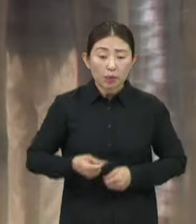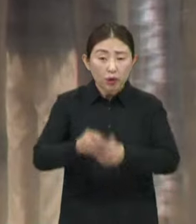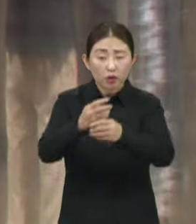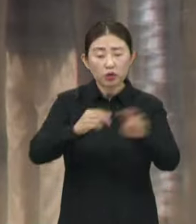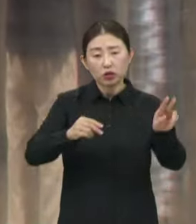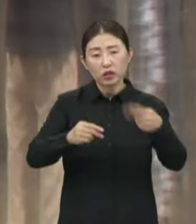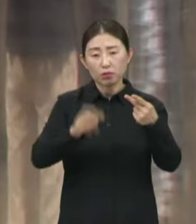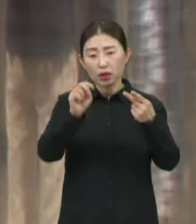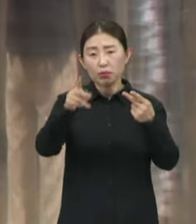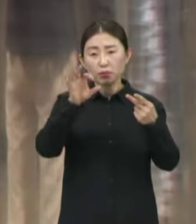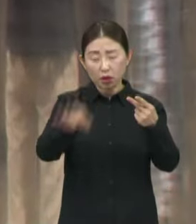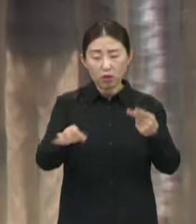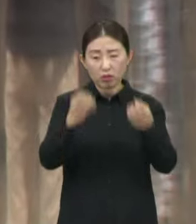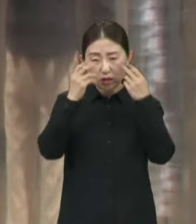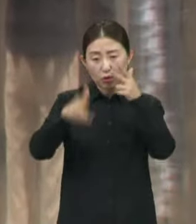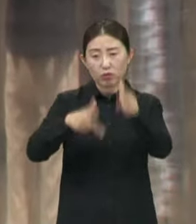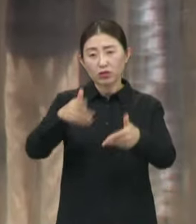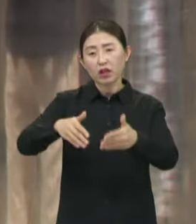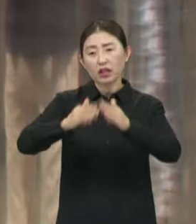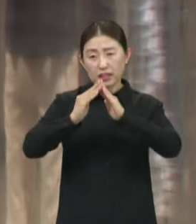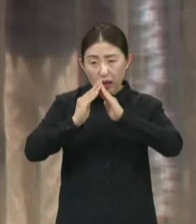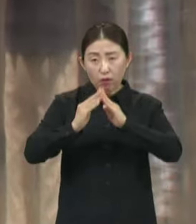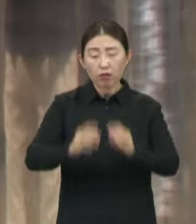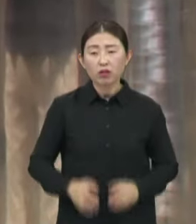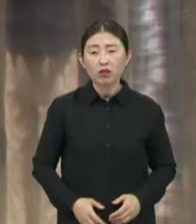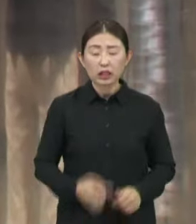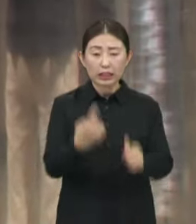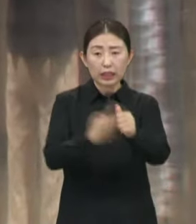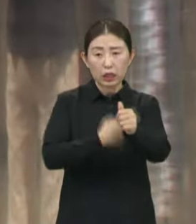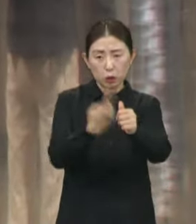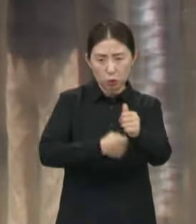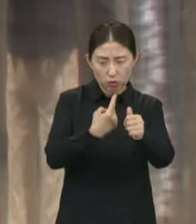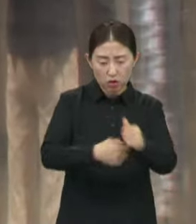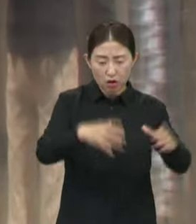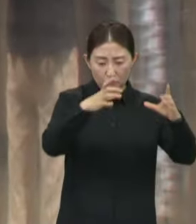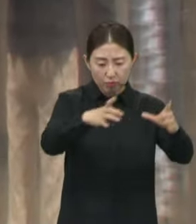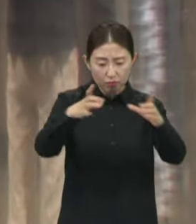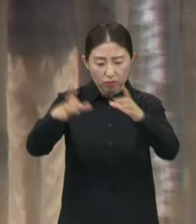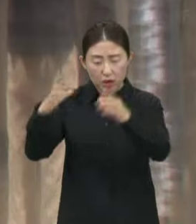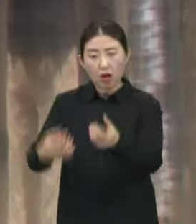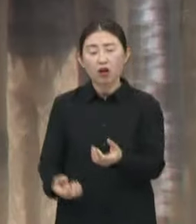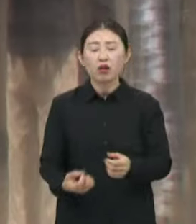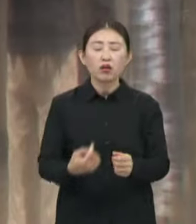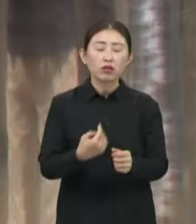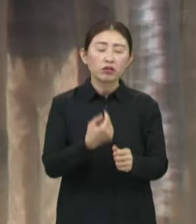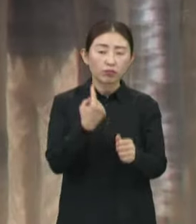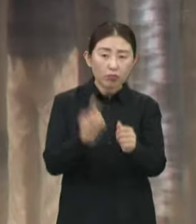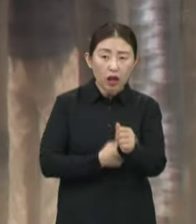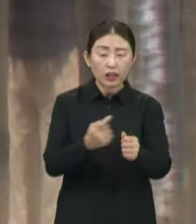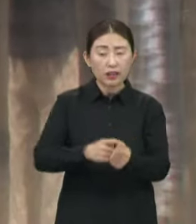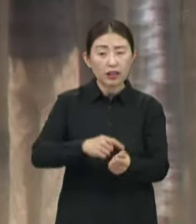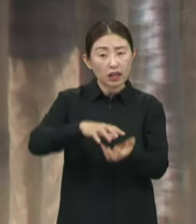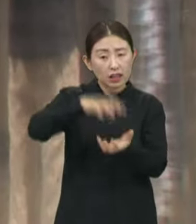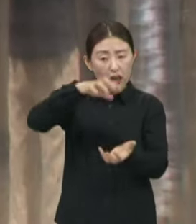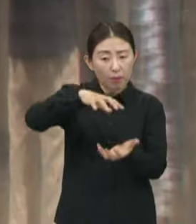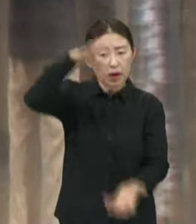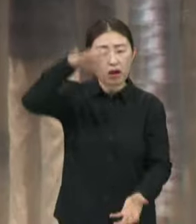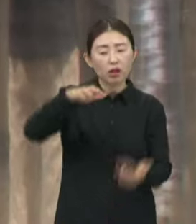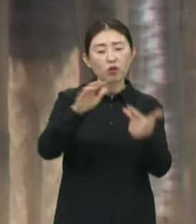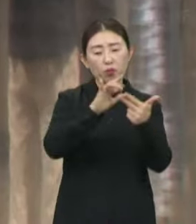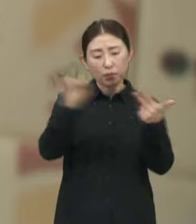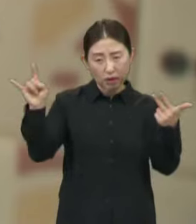지어진 이 신축 공장에서는 증류기와 같은 자동화 설비를 추가로 구축해 기존보다 생산량을 7배 이상